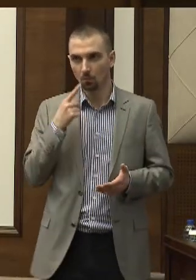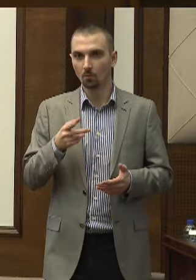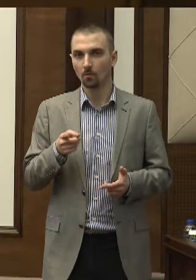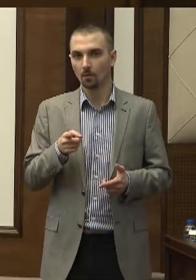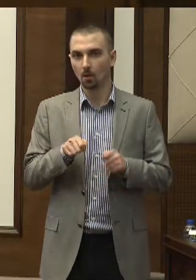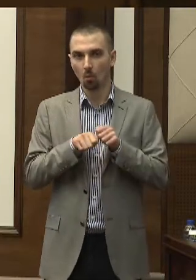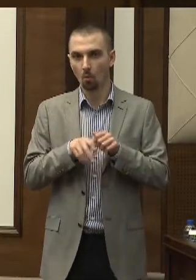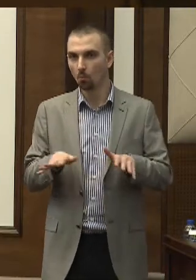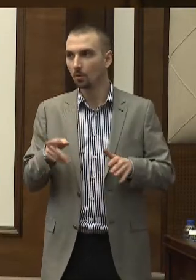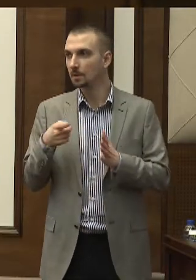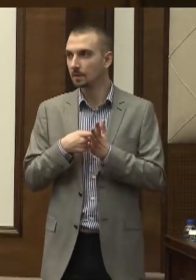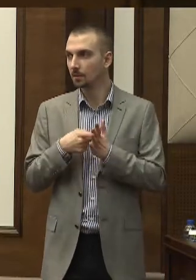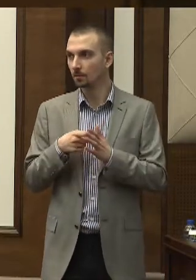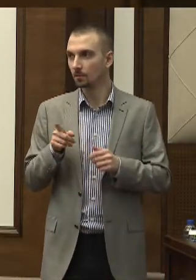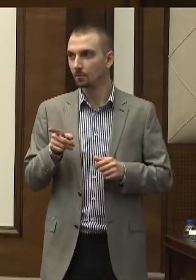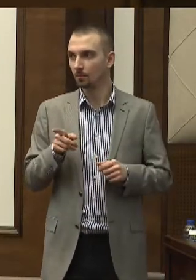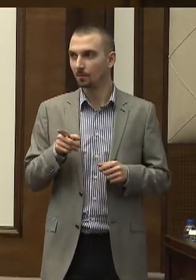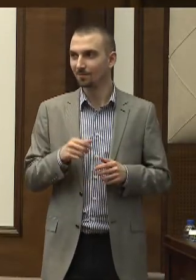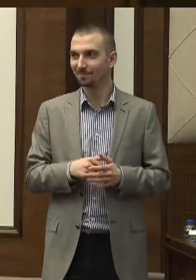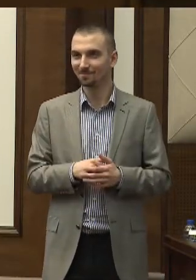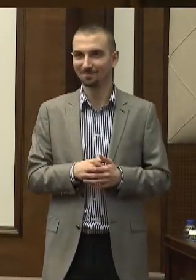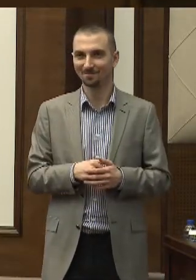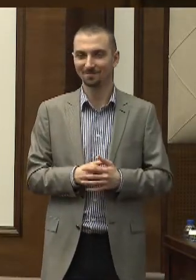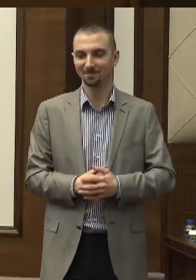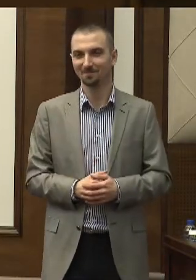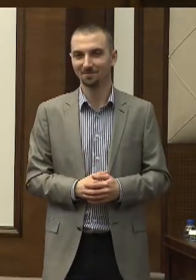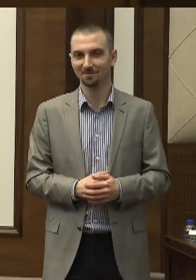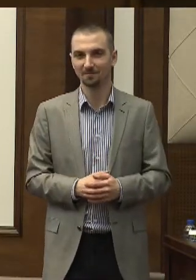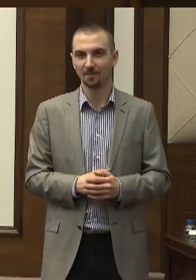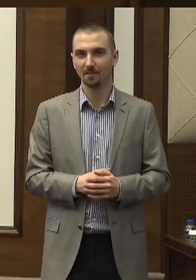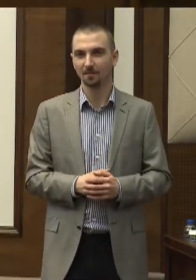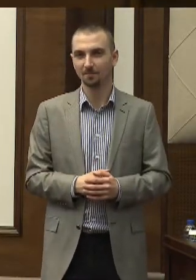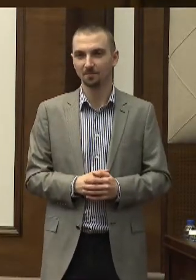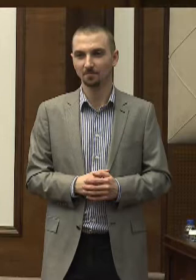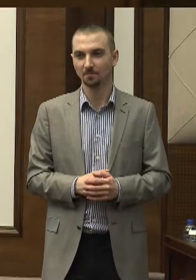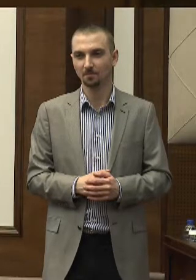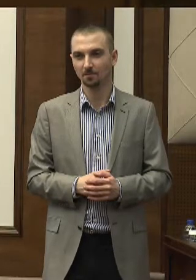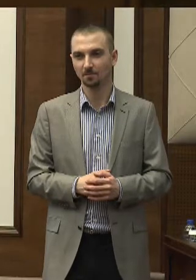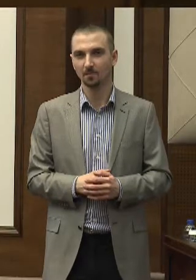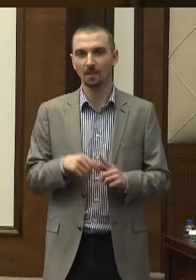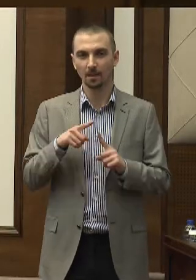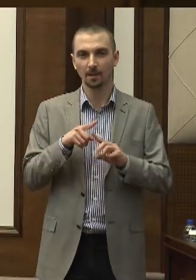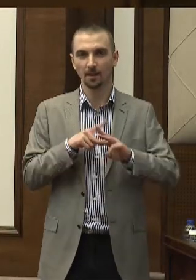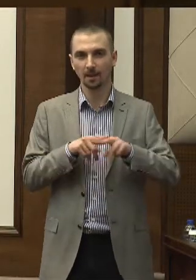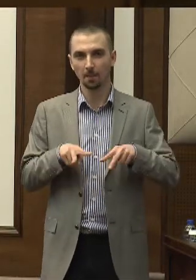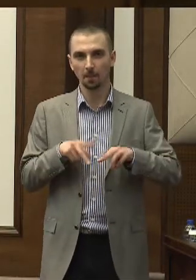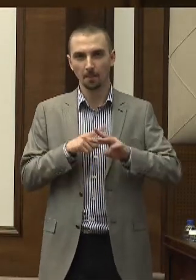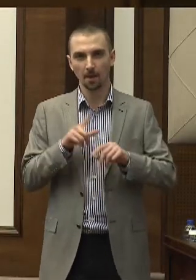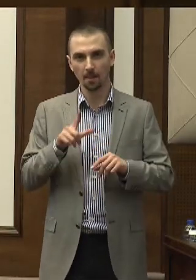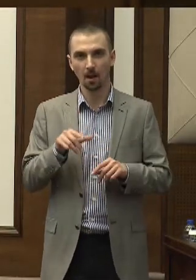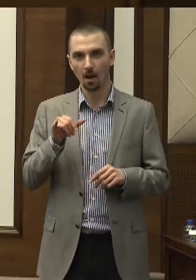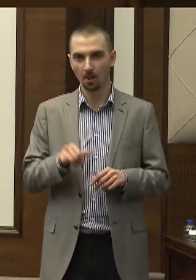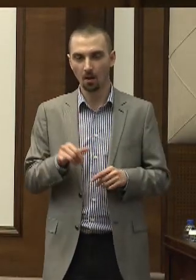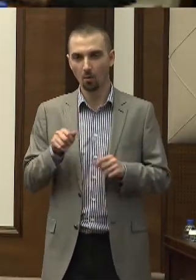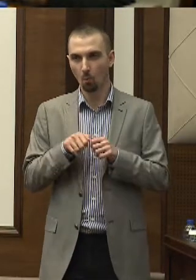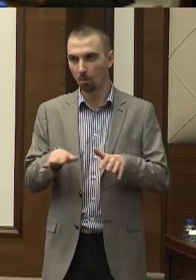sizin komisyonun adı neydi? Hukuk değil, bir de insani Temel Haklar Komisyonu'na havalesini oylarınıza